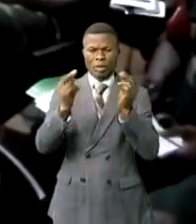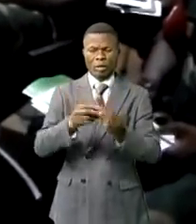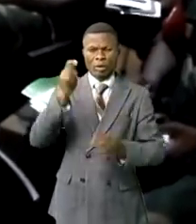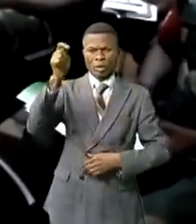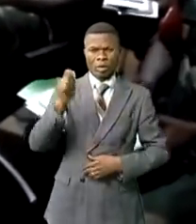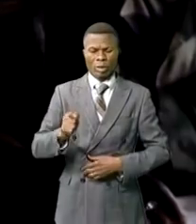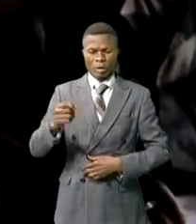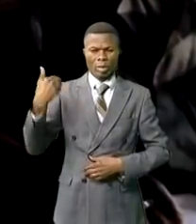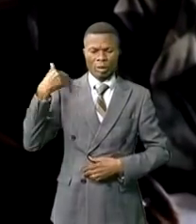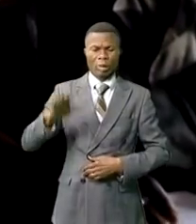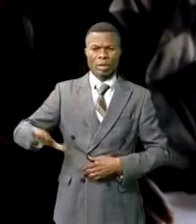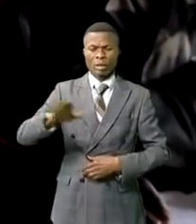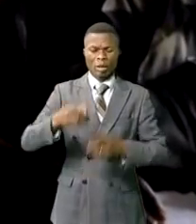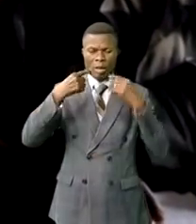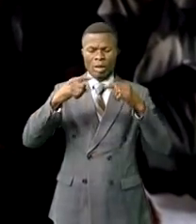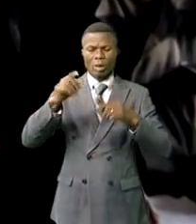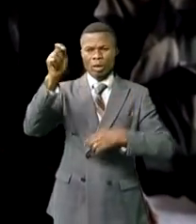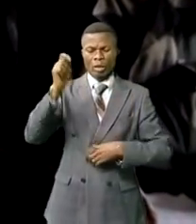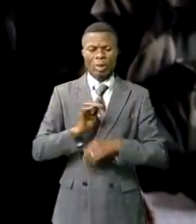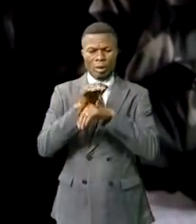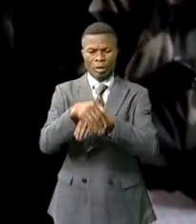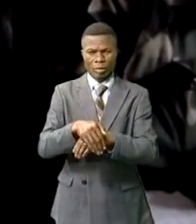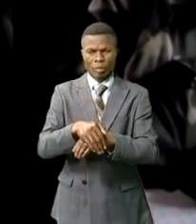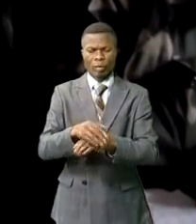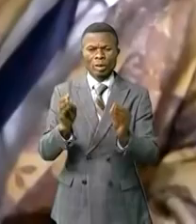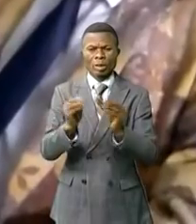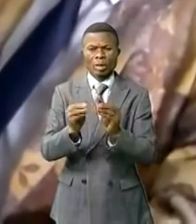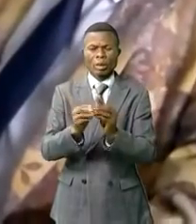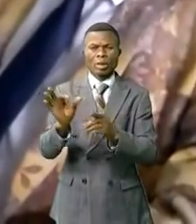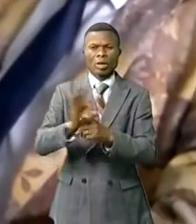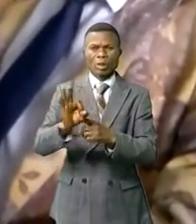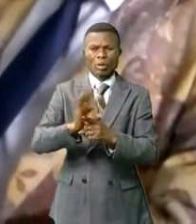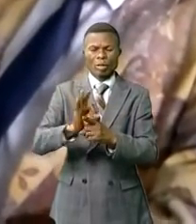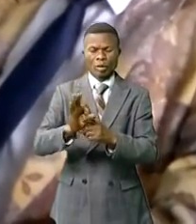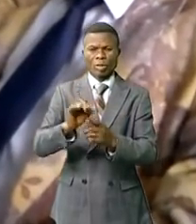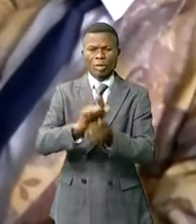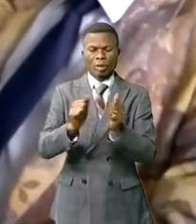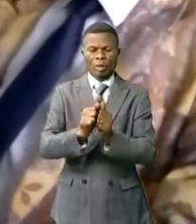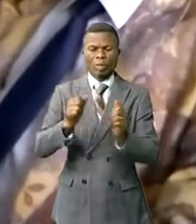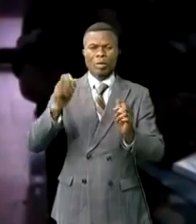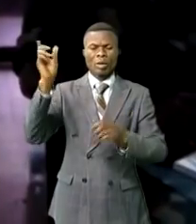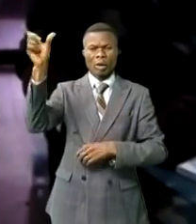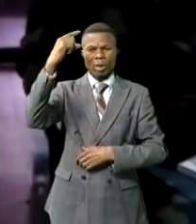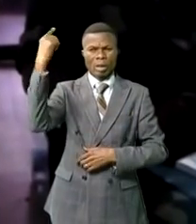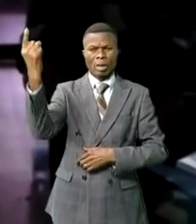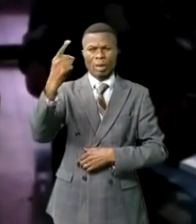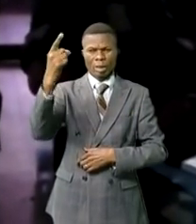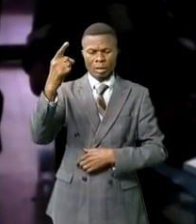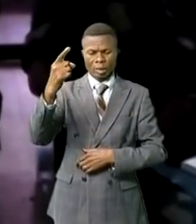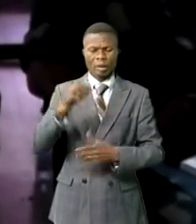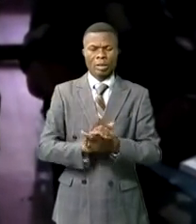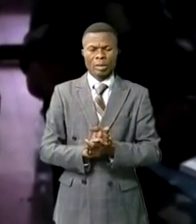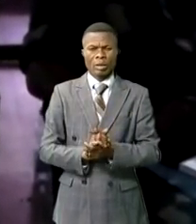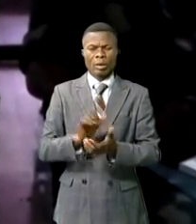et de l'état-major du renseignement militaire ont pris part à l'atelier de formation sur les normes internationales et nationales interdisant la